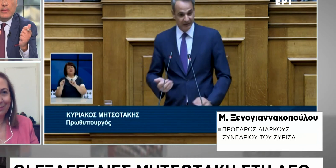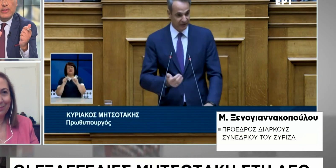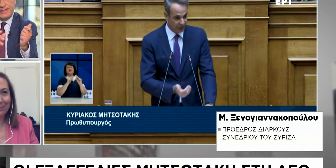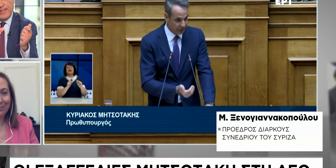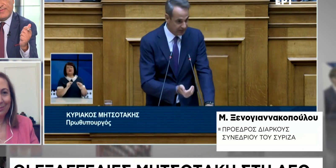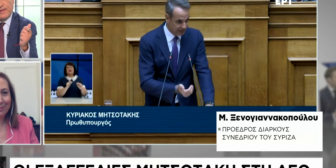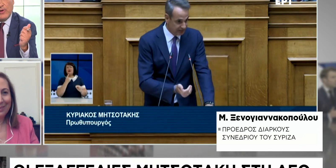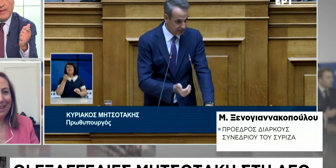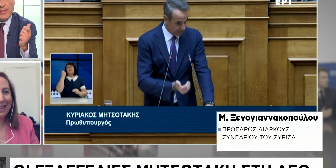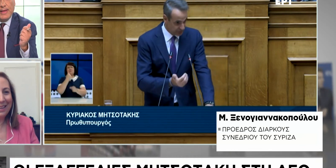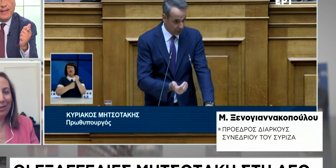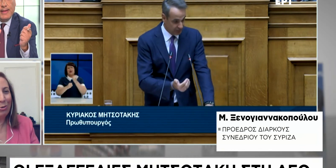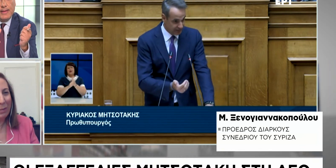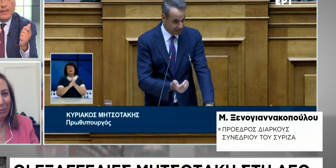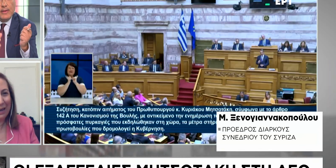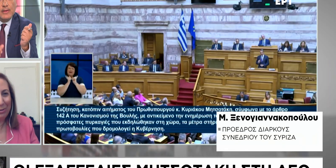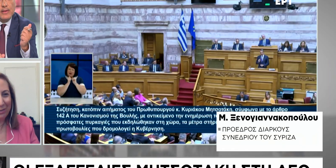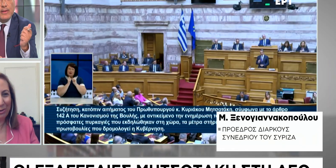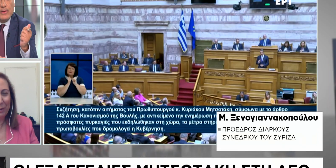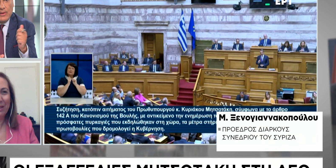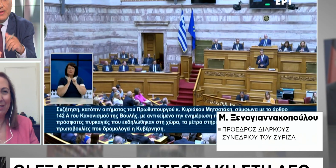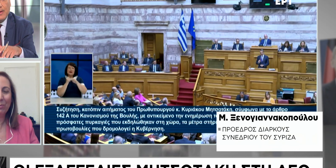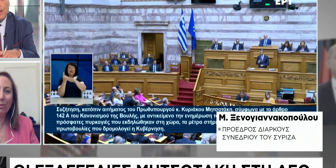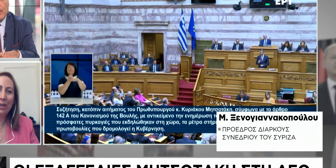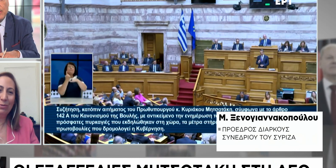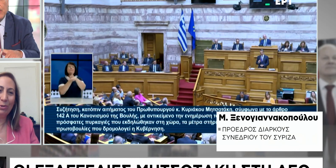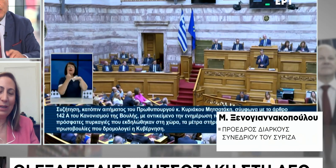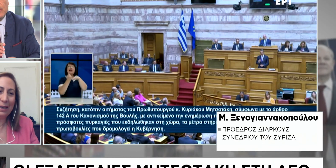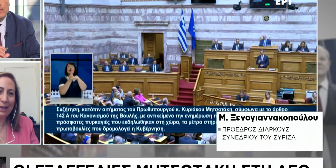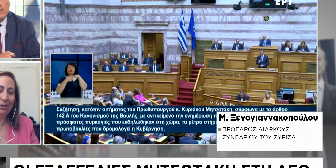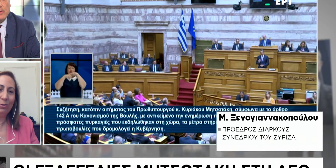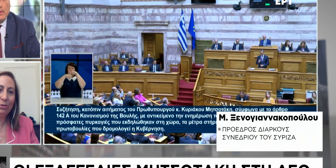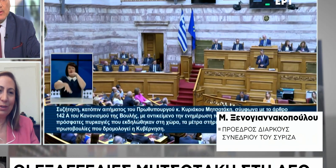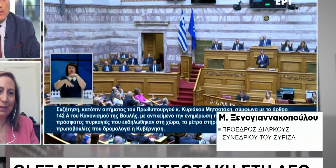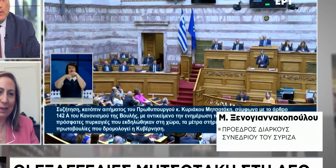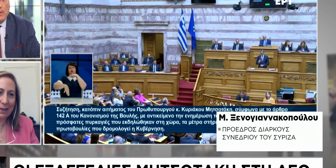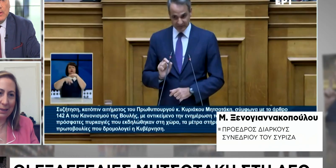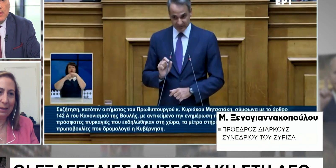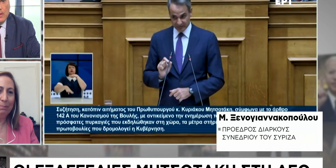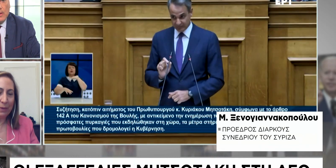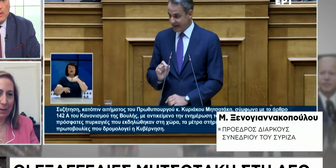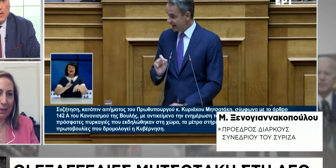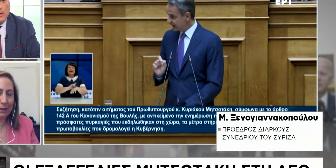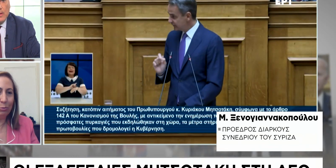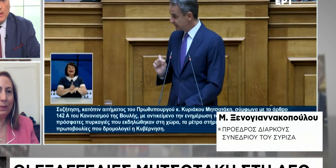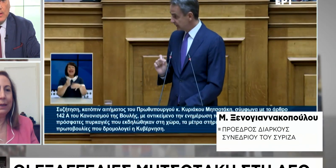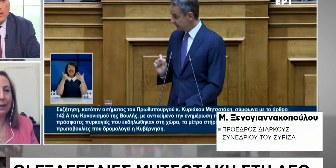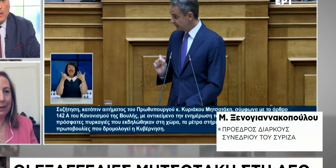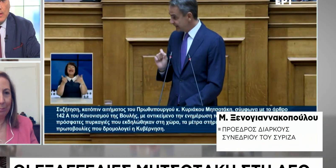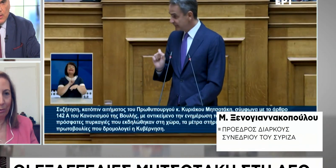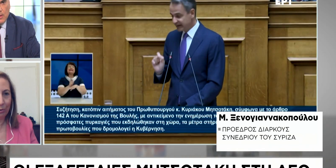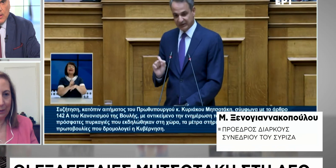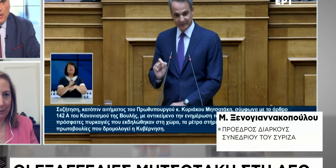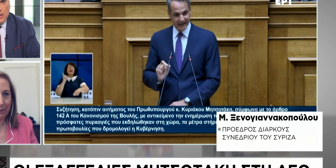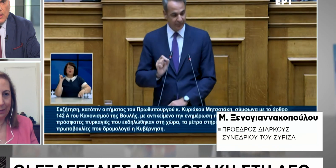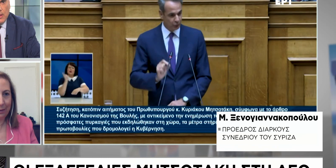εκλογή, στη δεύτερη φορά δηλαδή. Το έχουμε προβλέψει αυτό, πρέπει να σας πω. Γι' αυτό και ενώ την Κυριακή 10 του μήνα